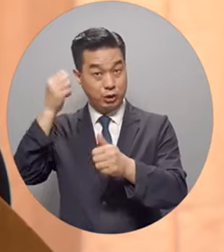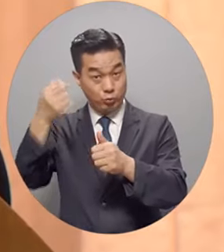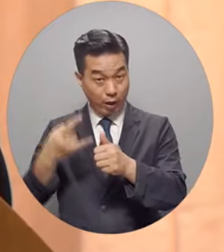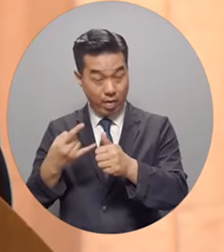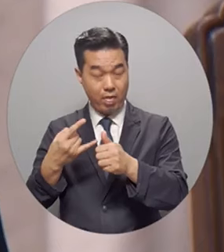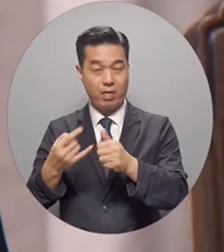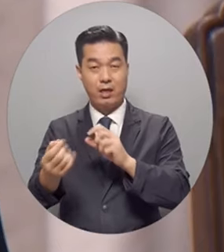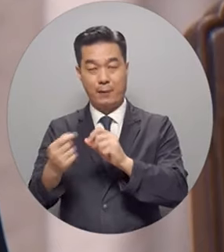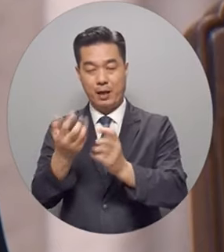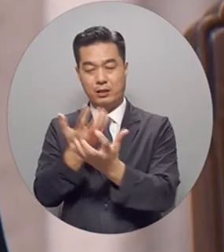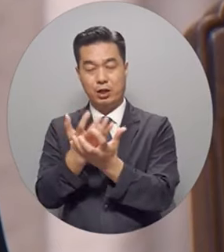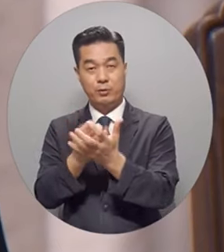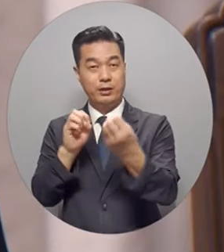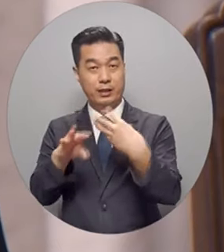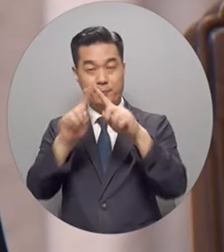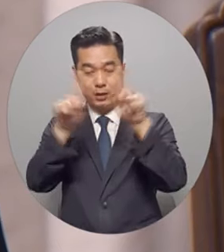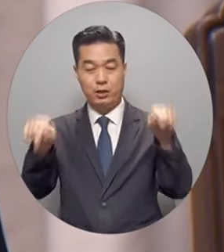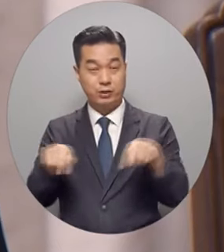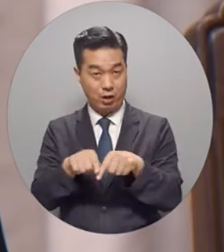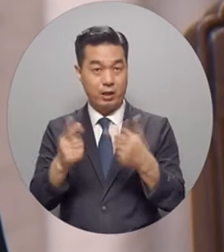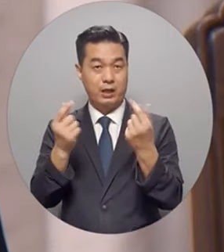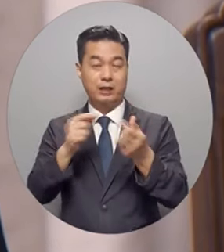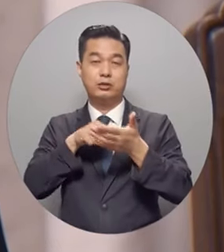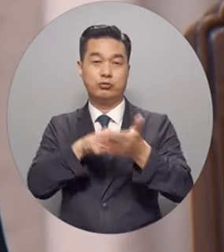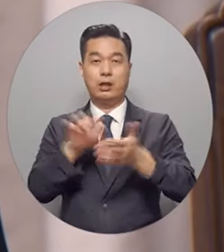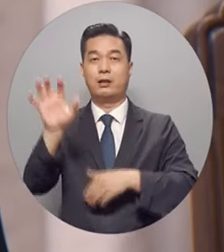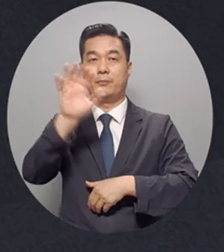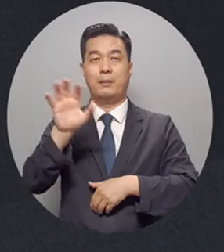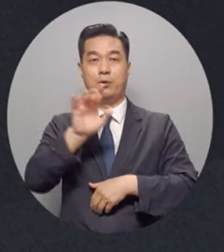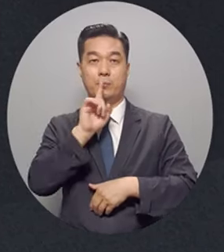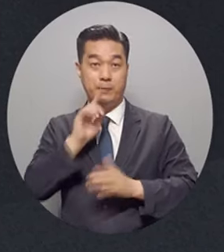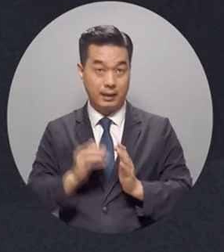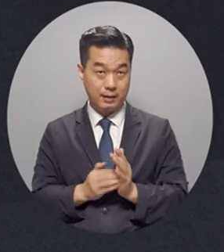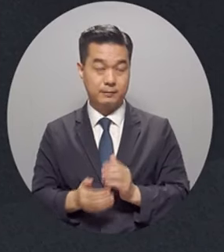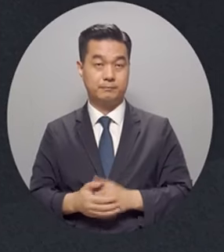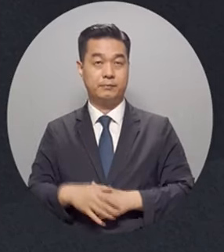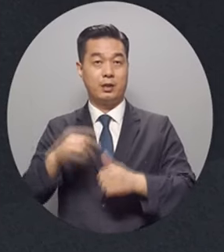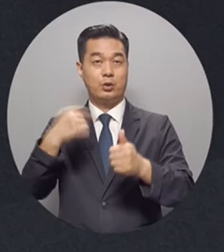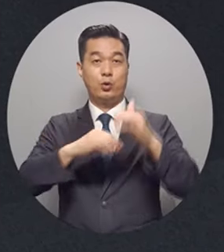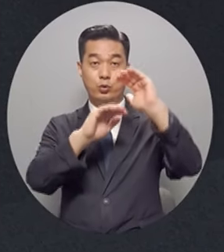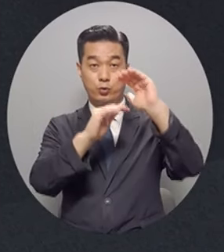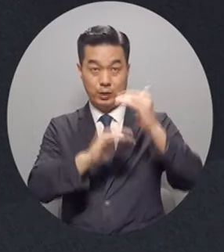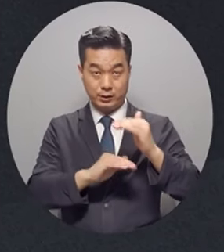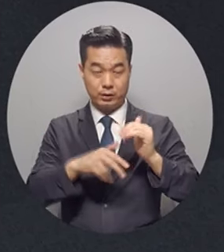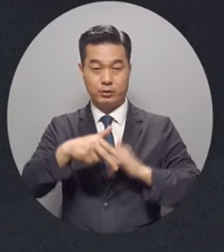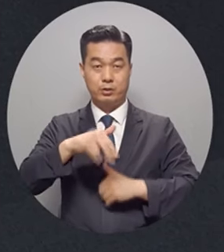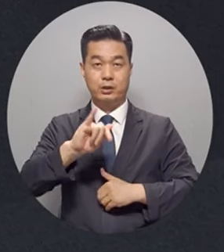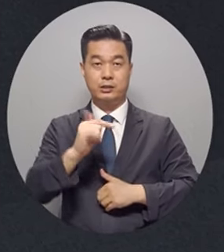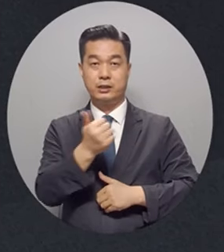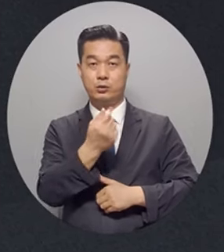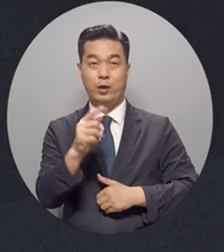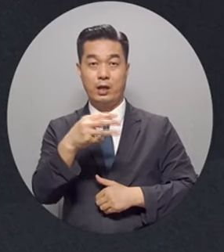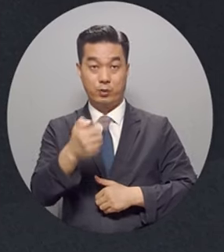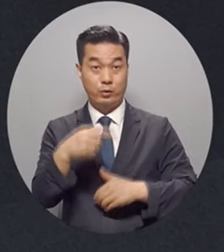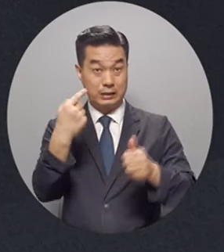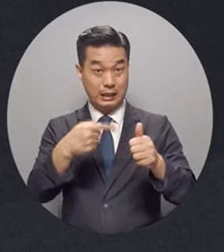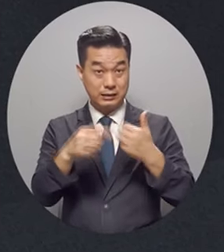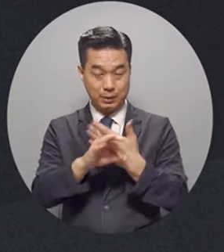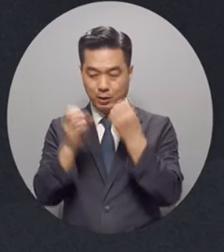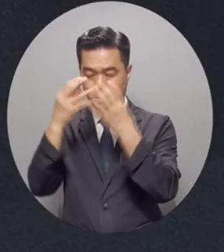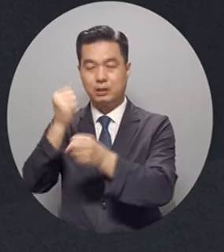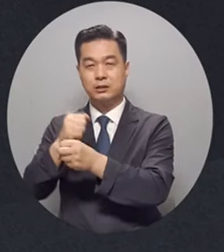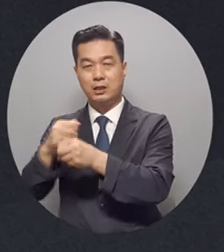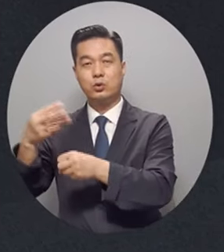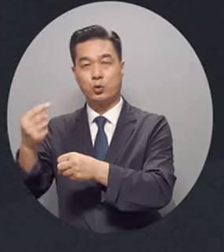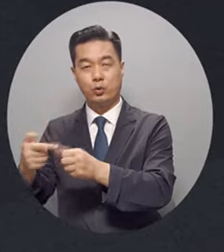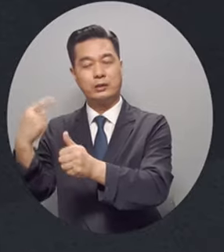답변에서도 후보자는 같은 주장을 반복했습니다 교육과정에서 진화론을 가르친다면 창조론도 가르쳐야